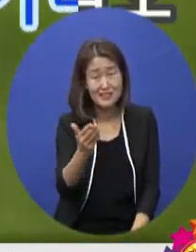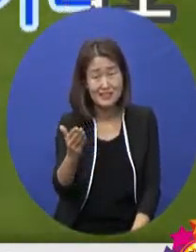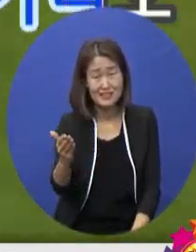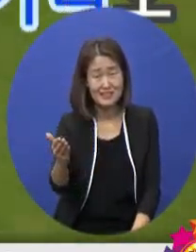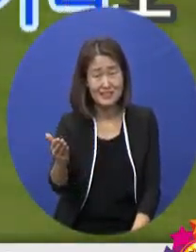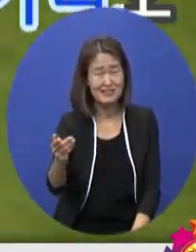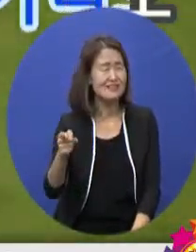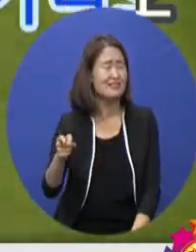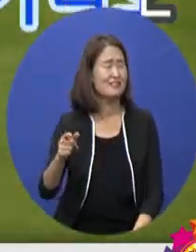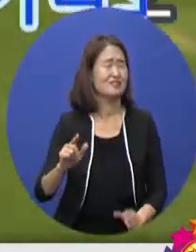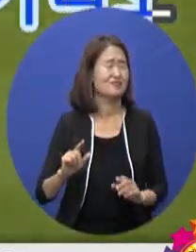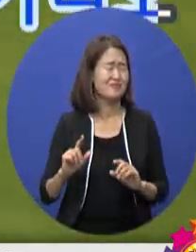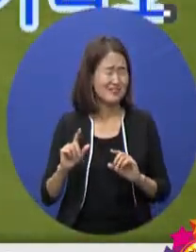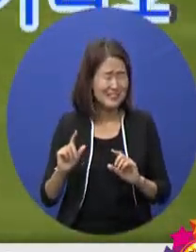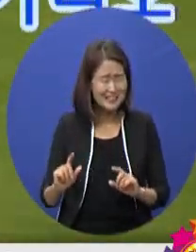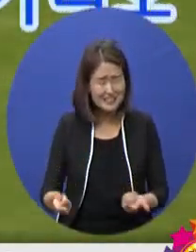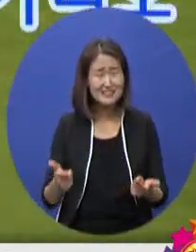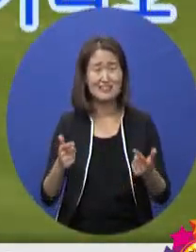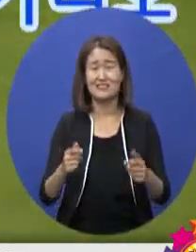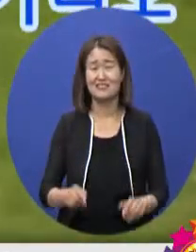아니요